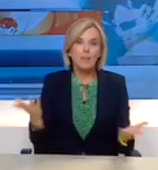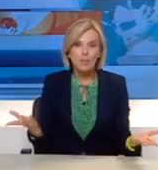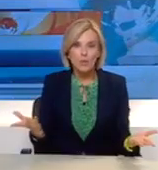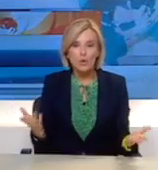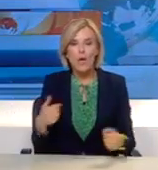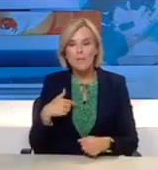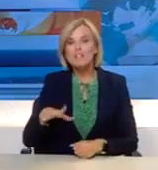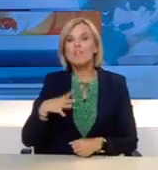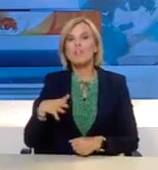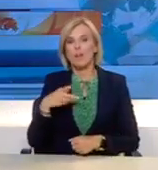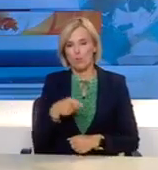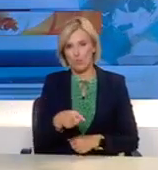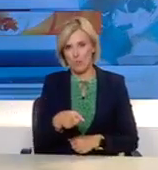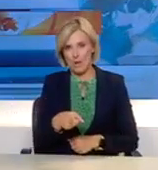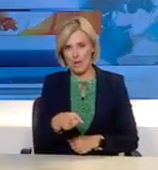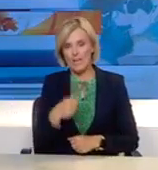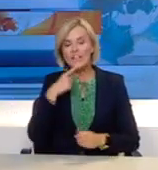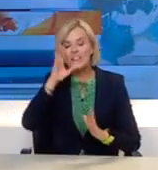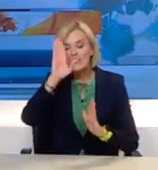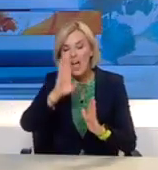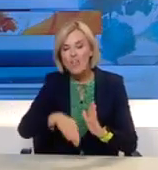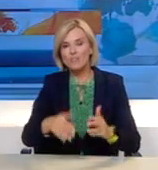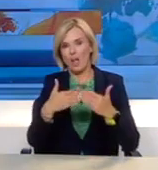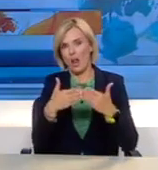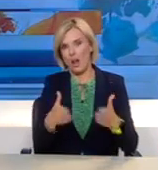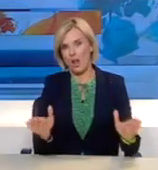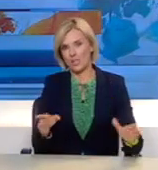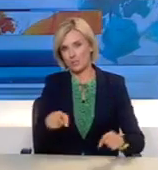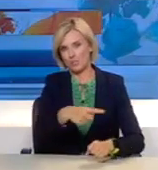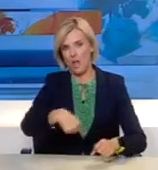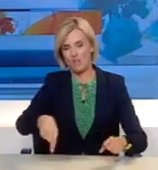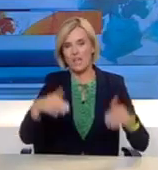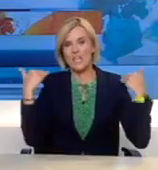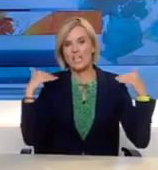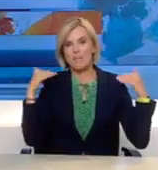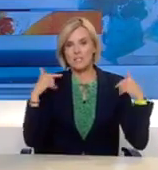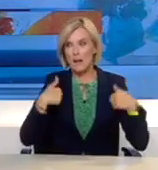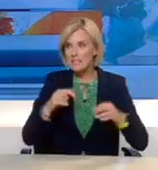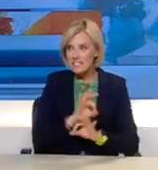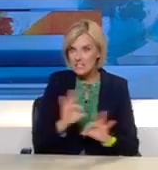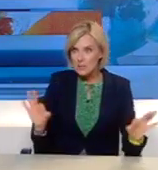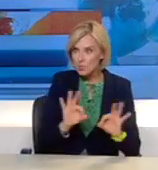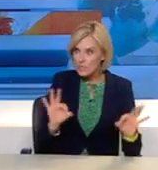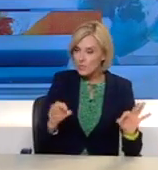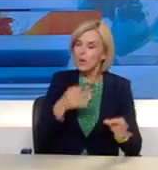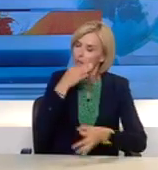Δεν θα θέλαμε να είναι από τους χώρους που θα ανοίξουν παρά μόνο προς το τέλος, όταν θα είμαστε έτσι πολύ σίγουροι.